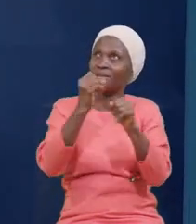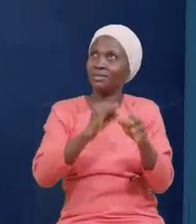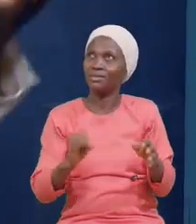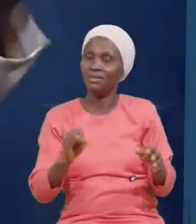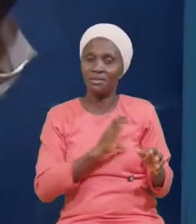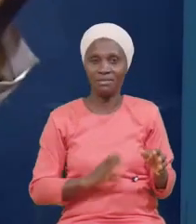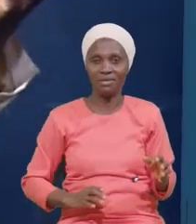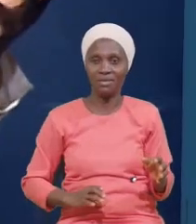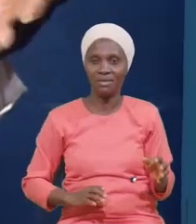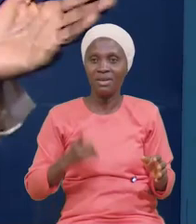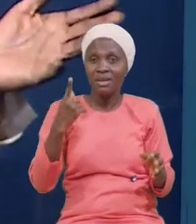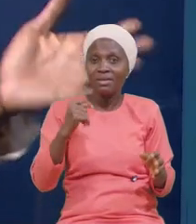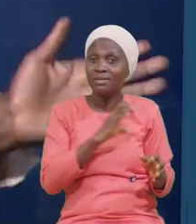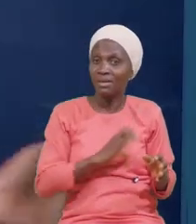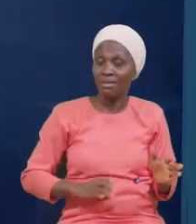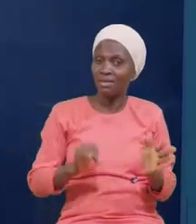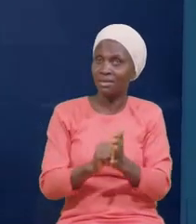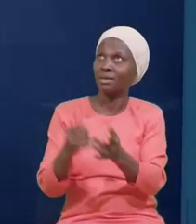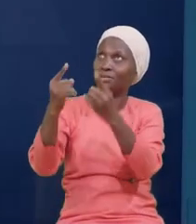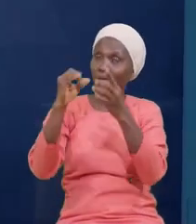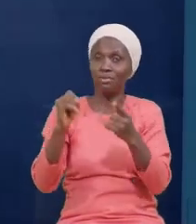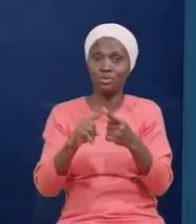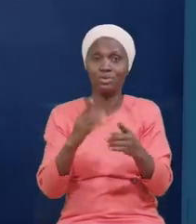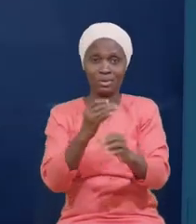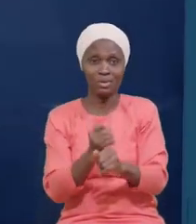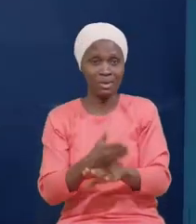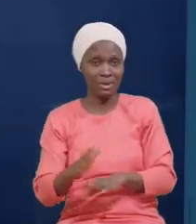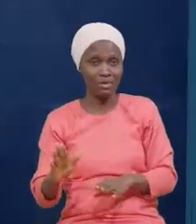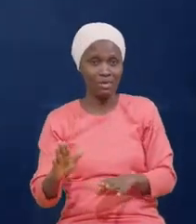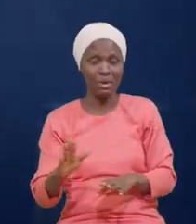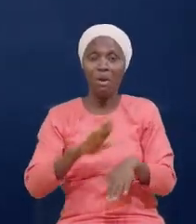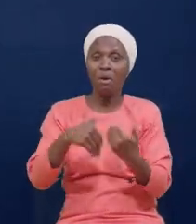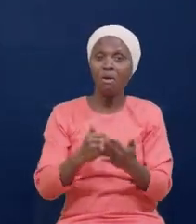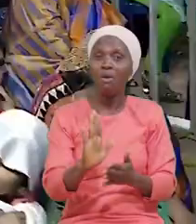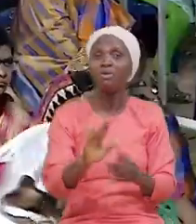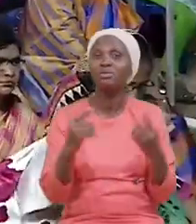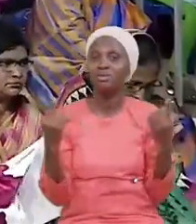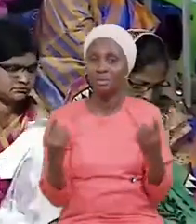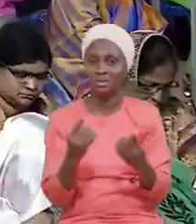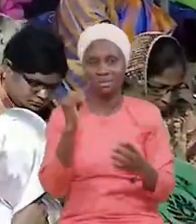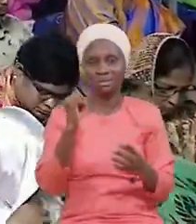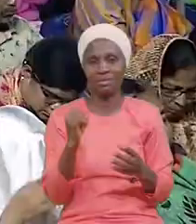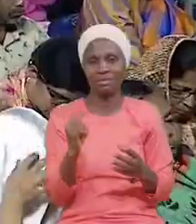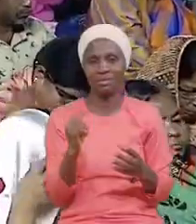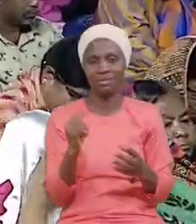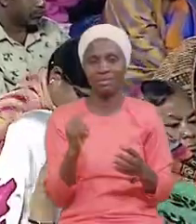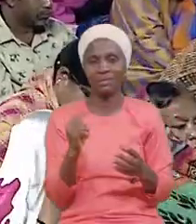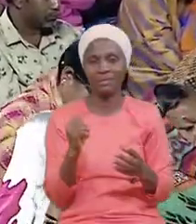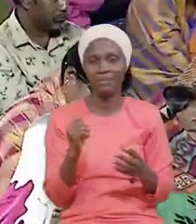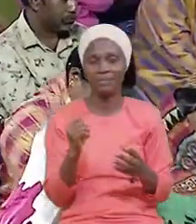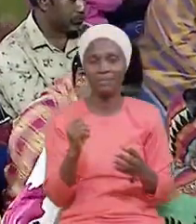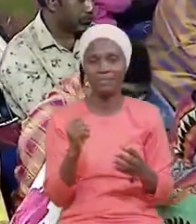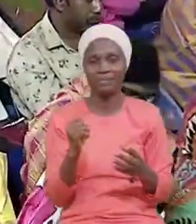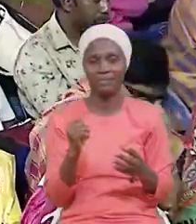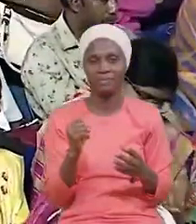రక్షించే క్రీస్తు. The Christ that comes to take away all your sin. మీ పాపాలన్నీ తొలగించి వేయడానికి వచ్చిన క్రీస్తు